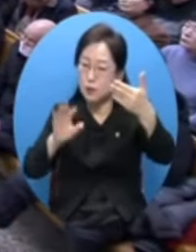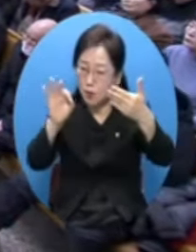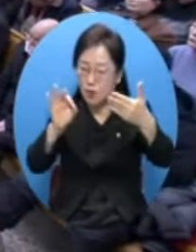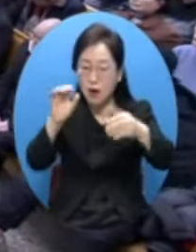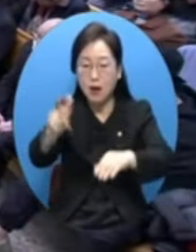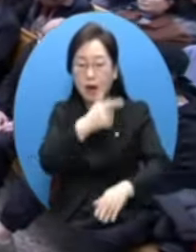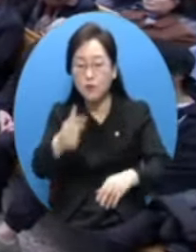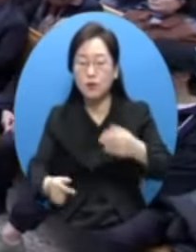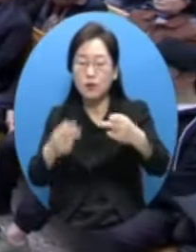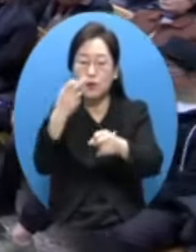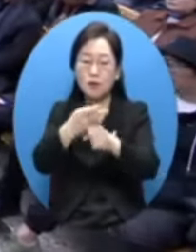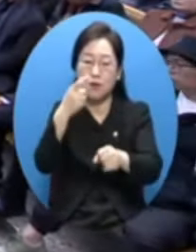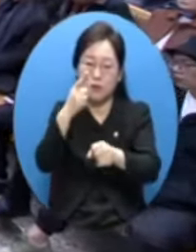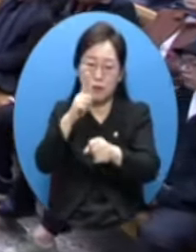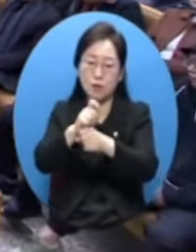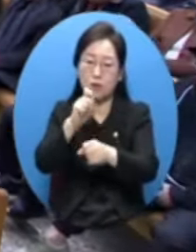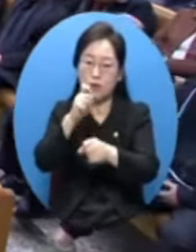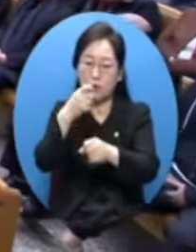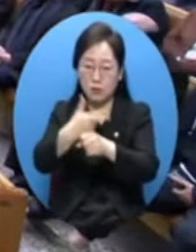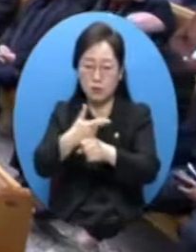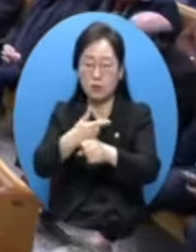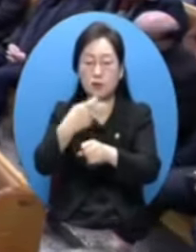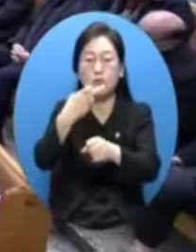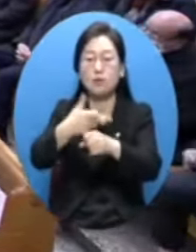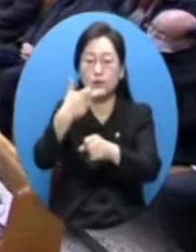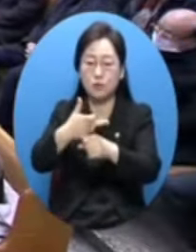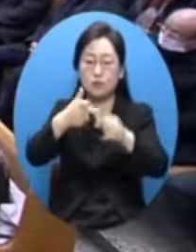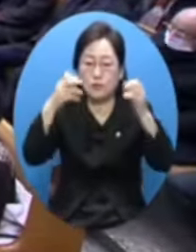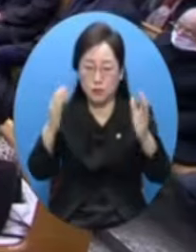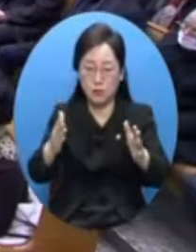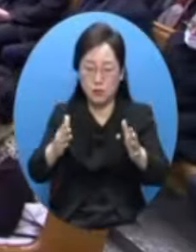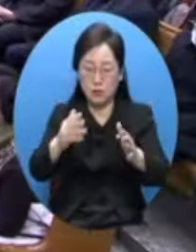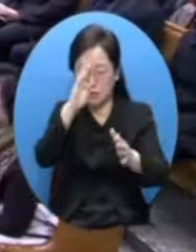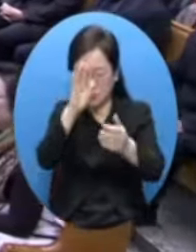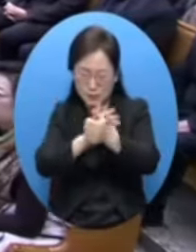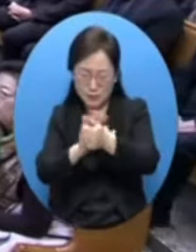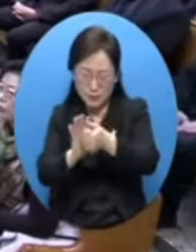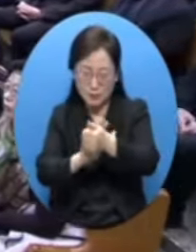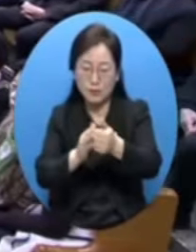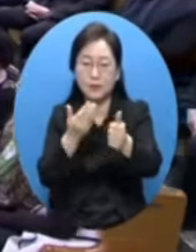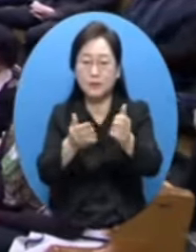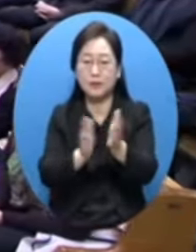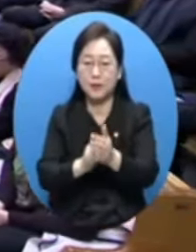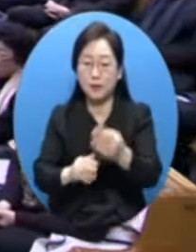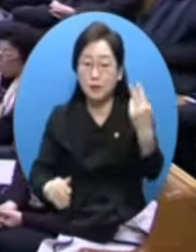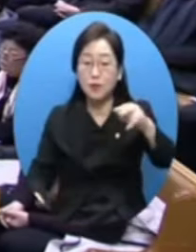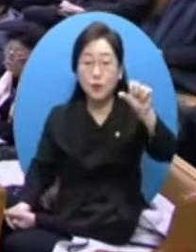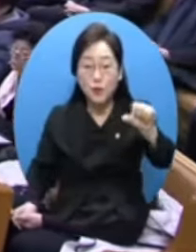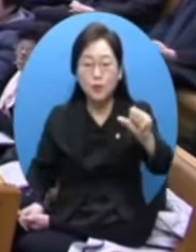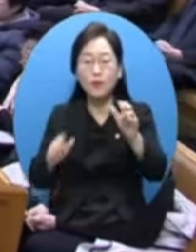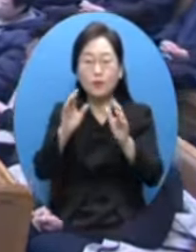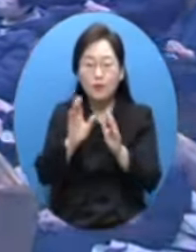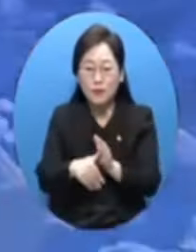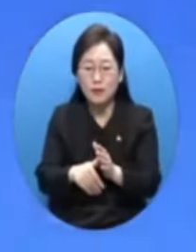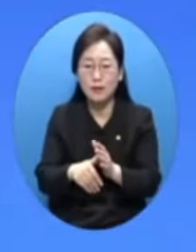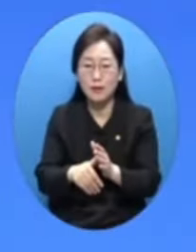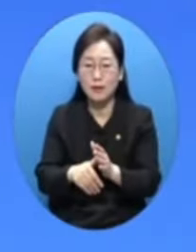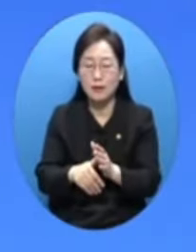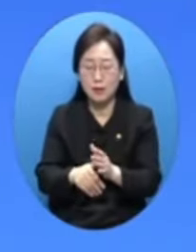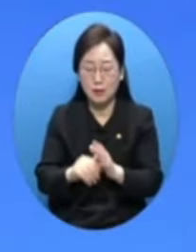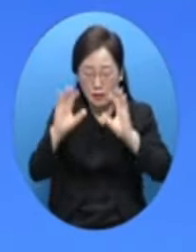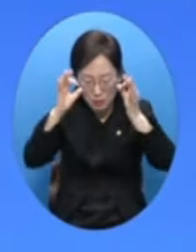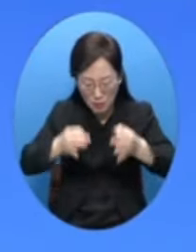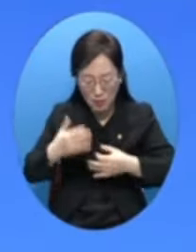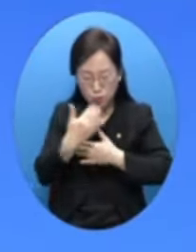16시간, 17시간을 환자들을 돌보았습니다. 2005년이 돼서 저들이 이제 몸이 너무